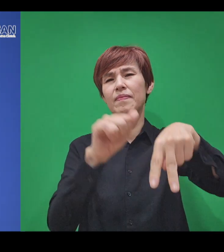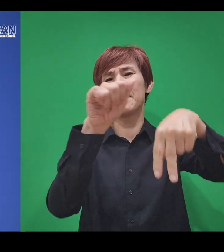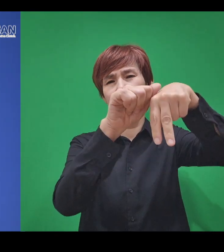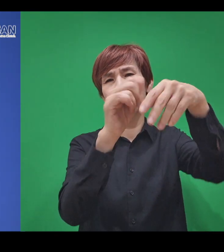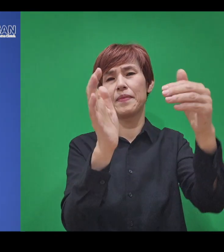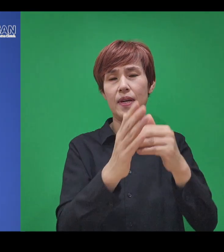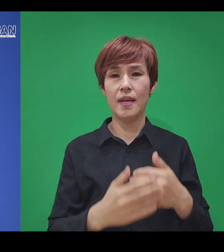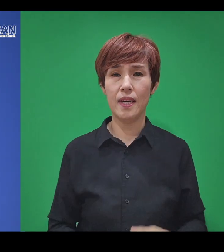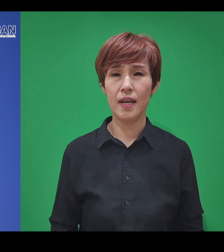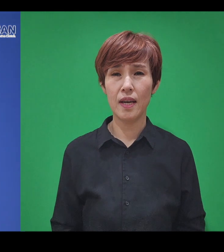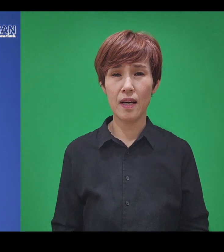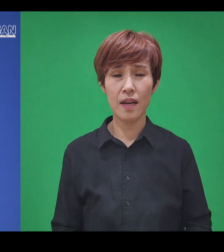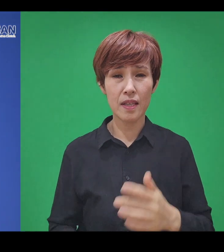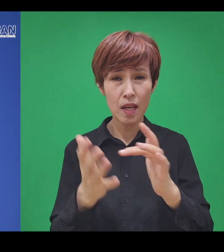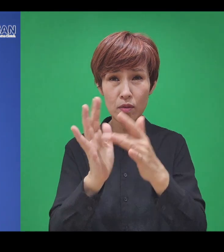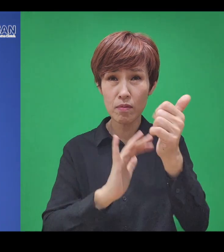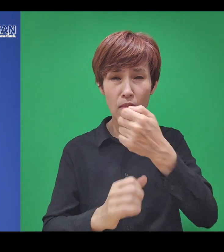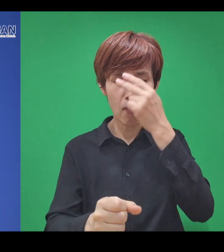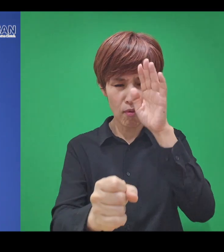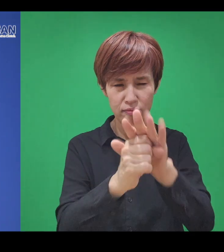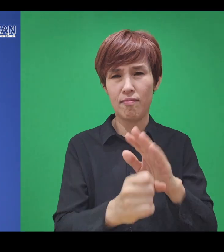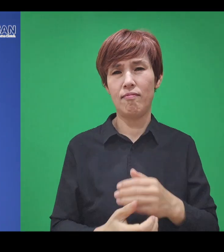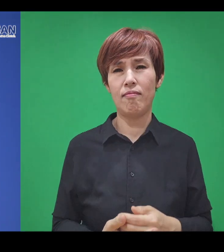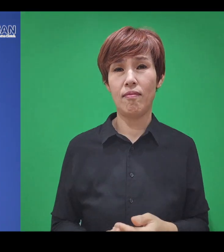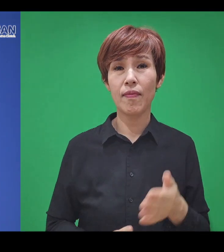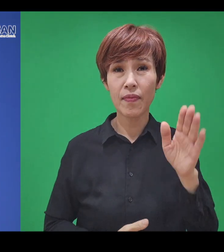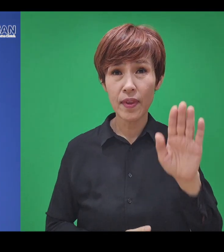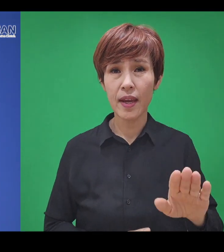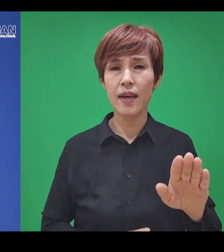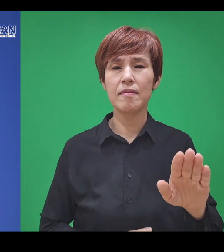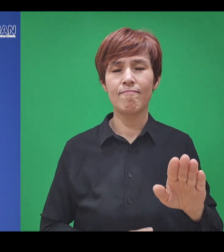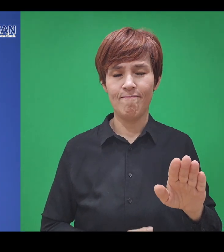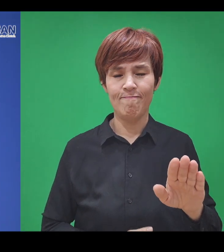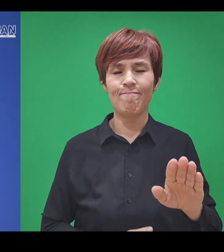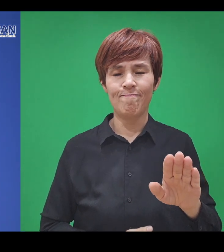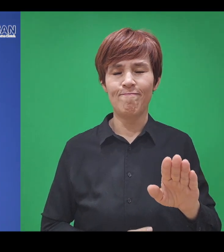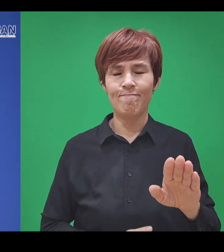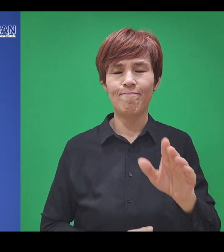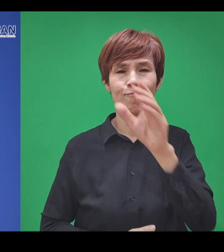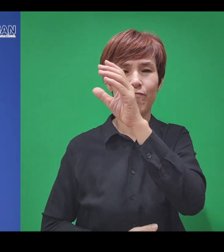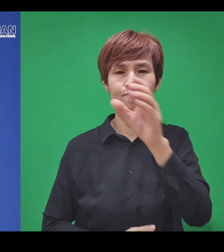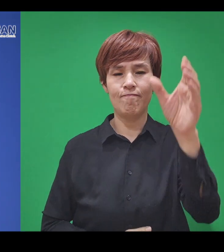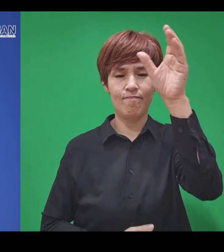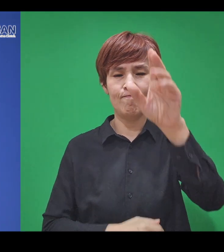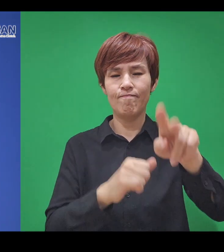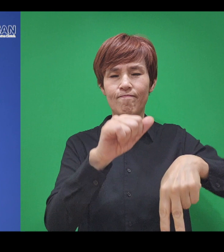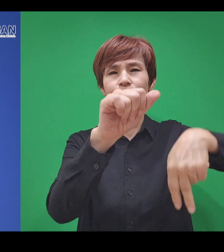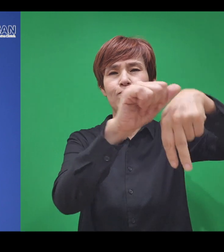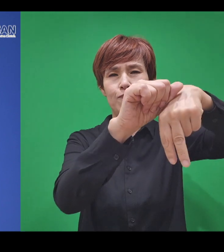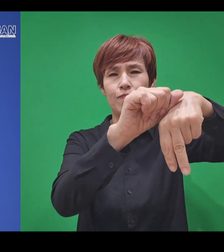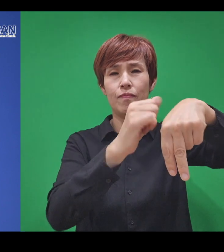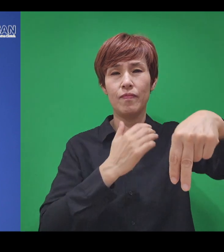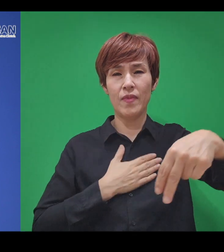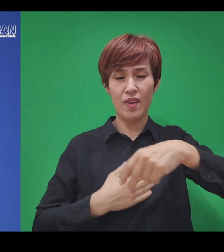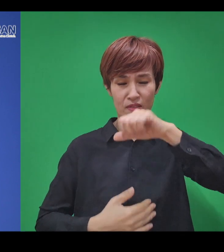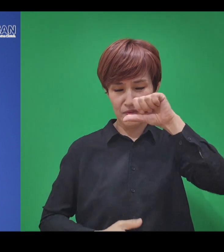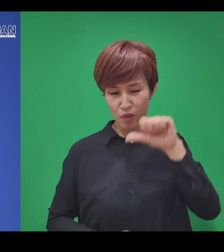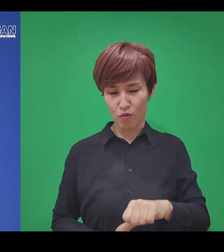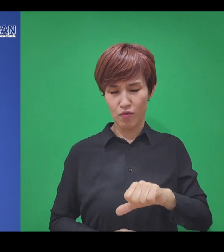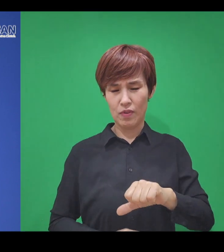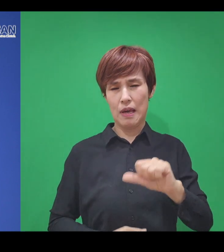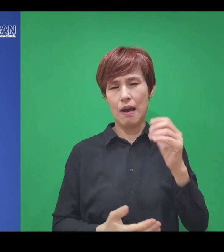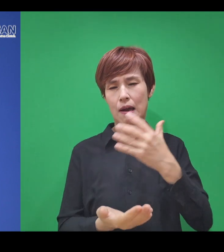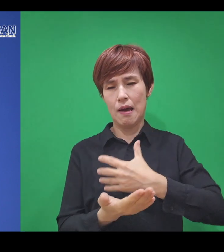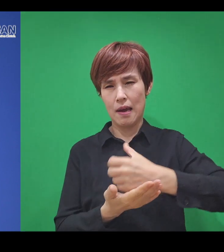억울하지만 우리의 구주께서는 나무에 그대로 달리셔서 우리의 저주를